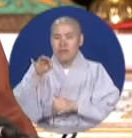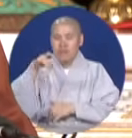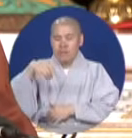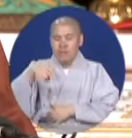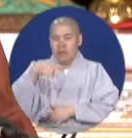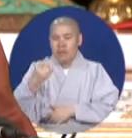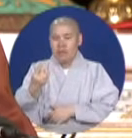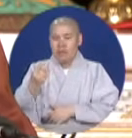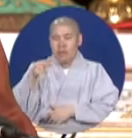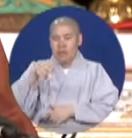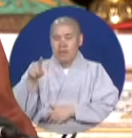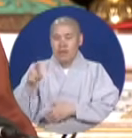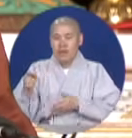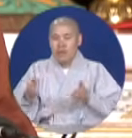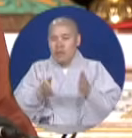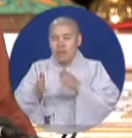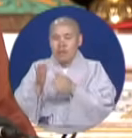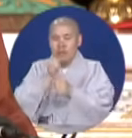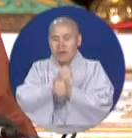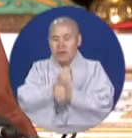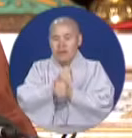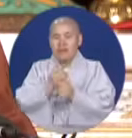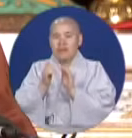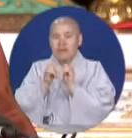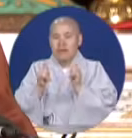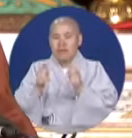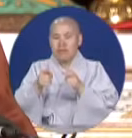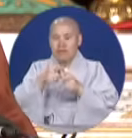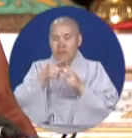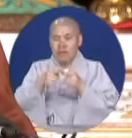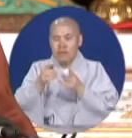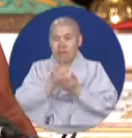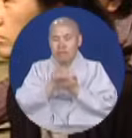의도자, 도를 하는 사람 이렇게 말씀을 하셨습니다.